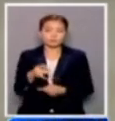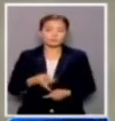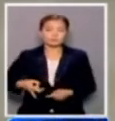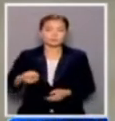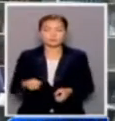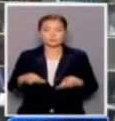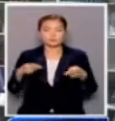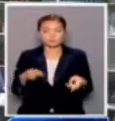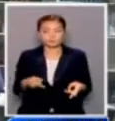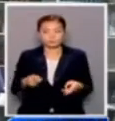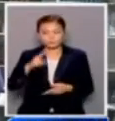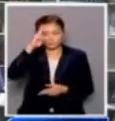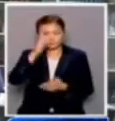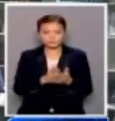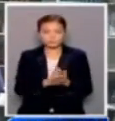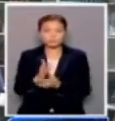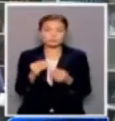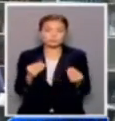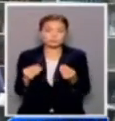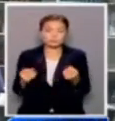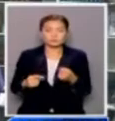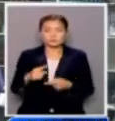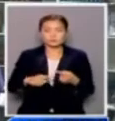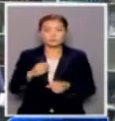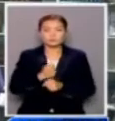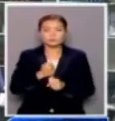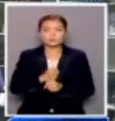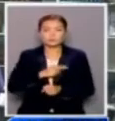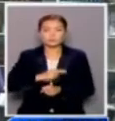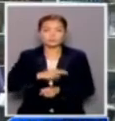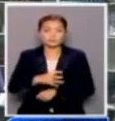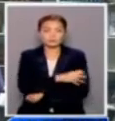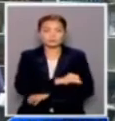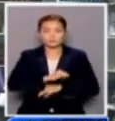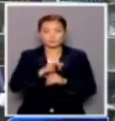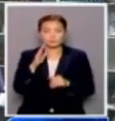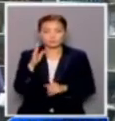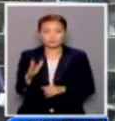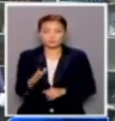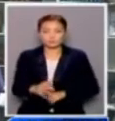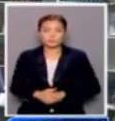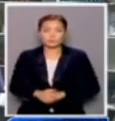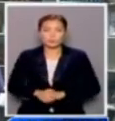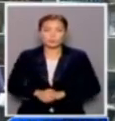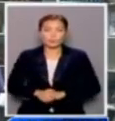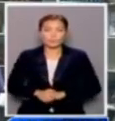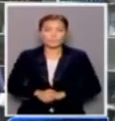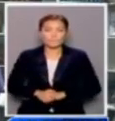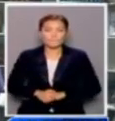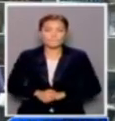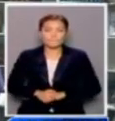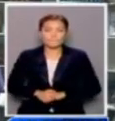өңіріне келіп, мемлекет қызметшілерін мансаптық кәсіби өсу жолында әлеуетін дамытуда көптеген өзінің кездесулерін